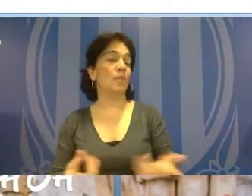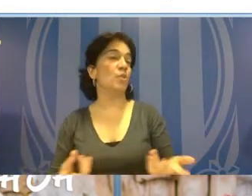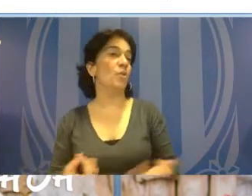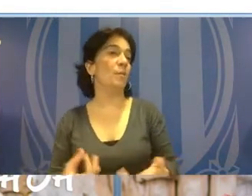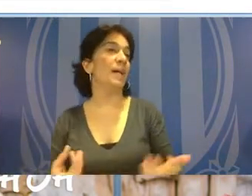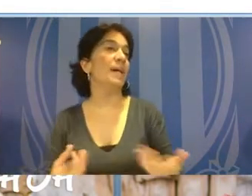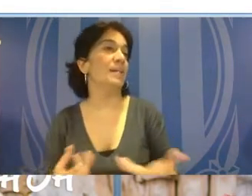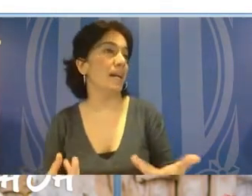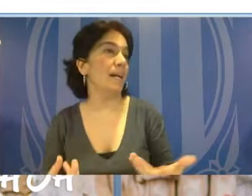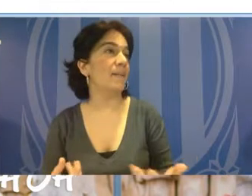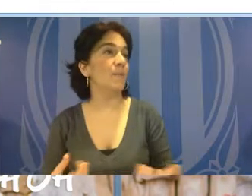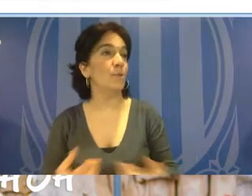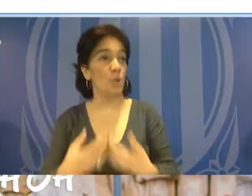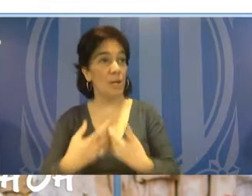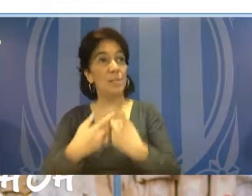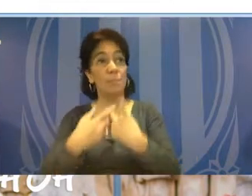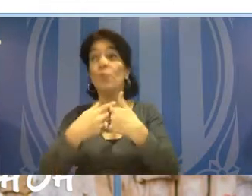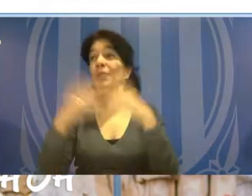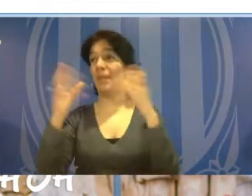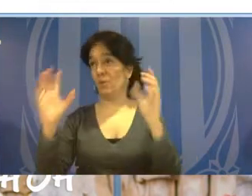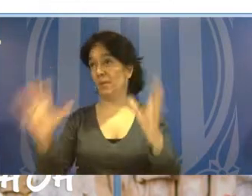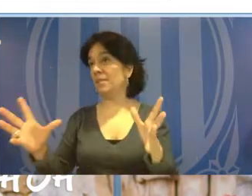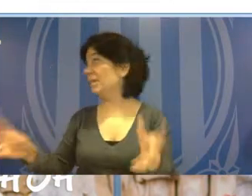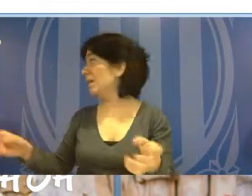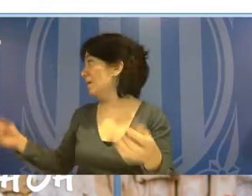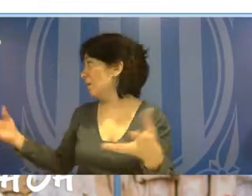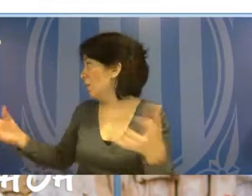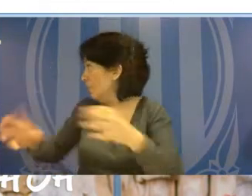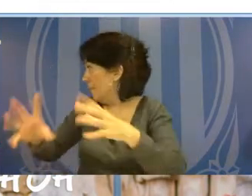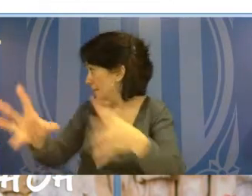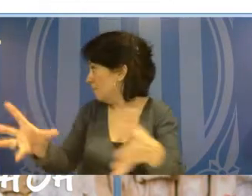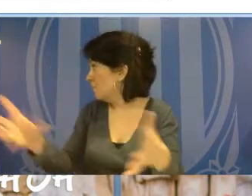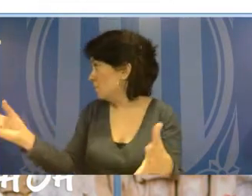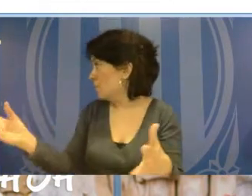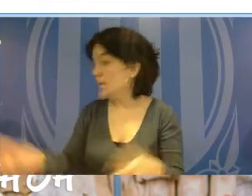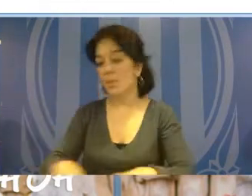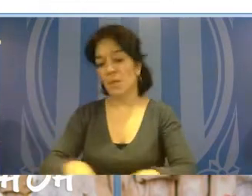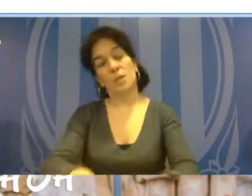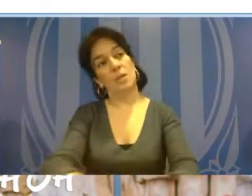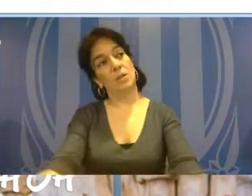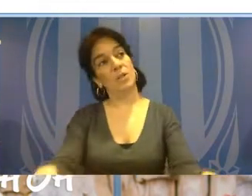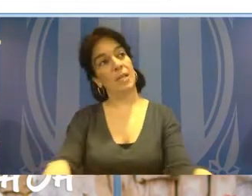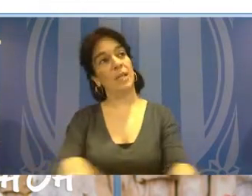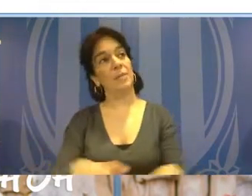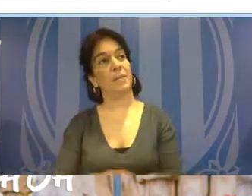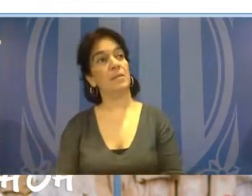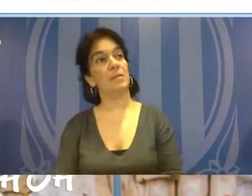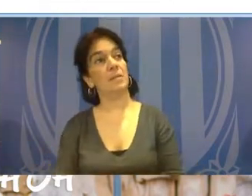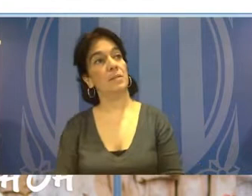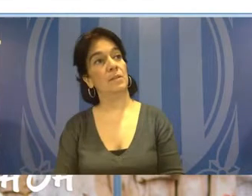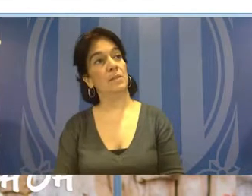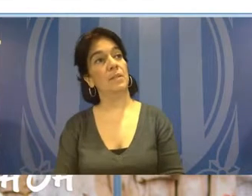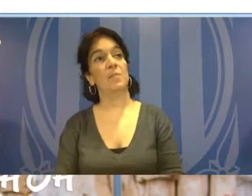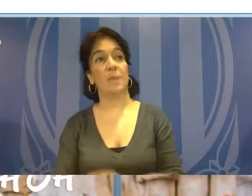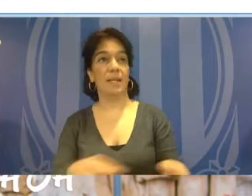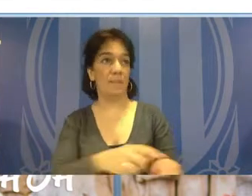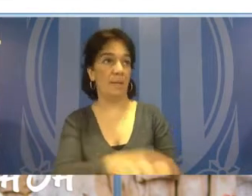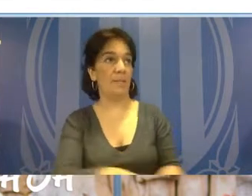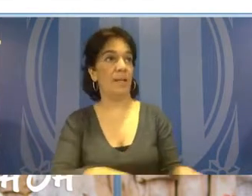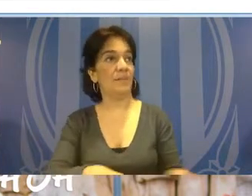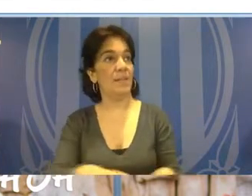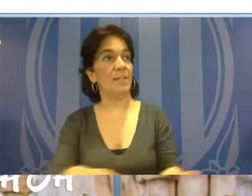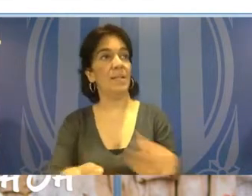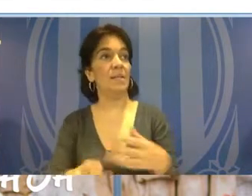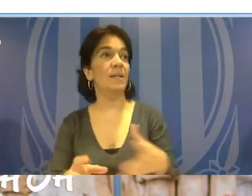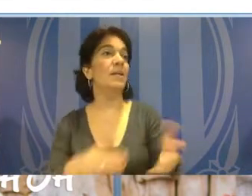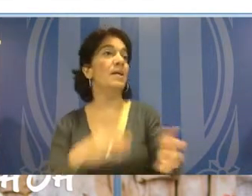És una acció molt maca que els agrada i llavors són el protagonista o l'ambaixador, si vols, doncs d'aquell mes. I és perquè també l'hem